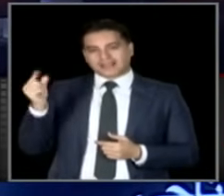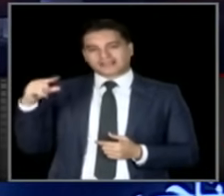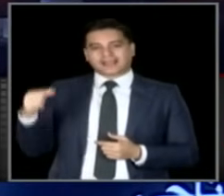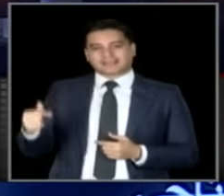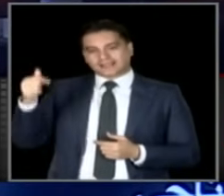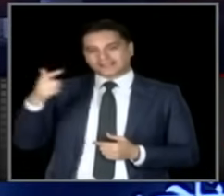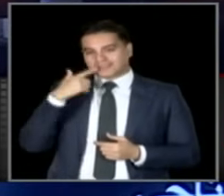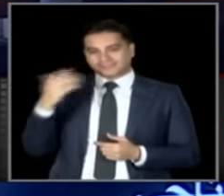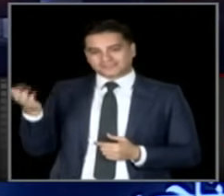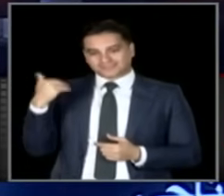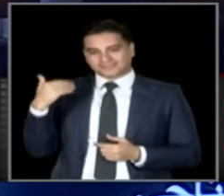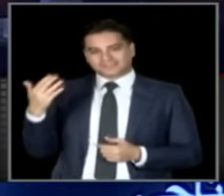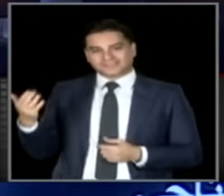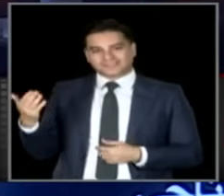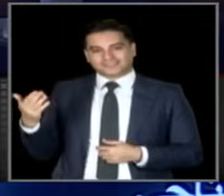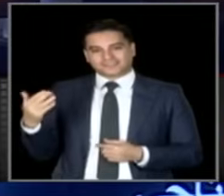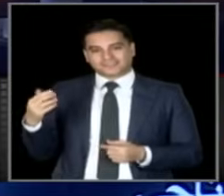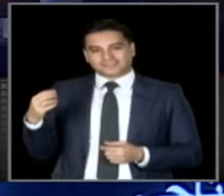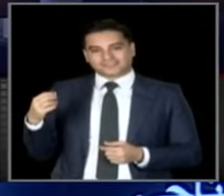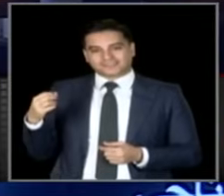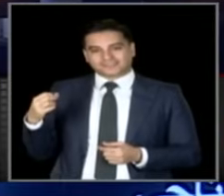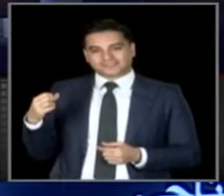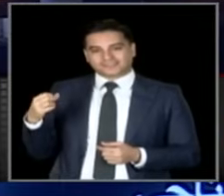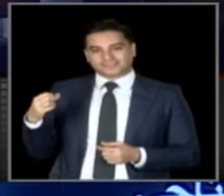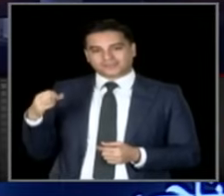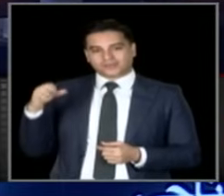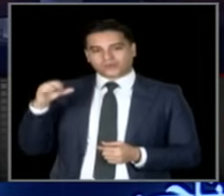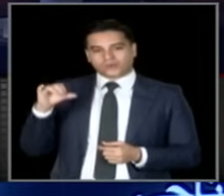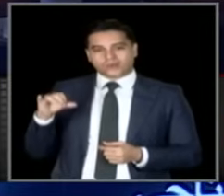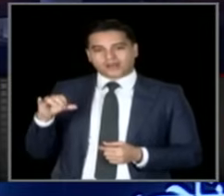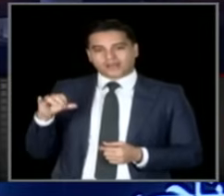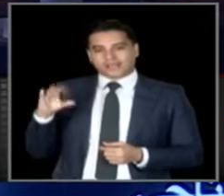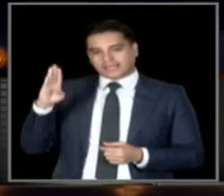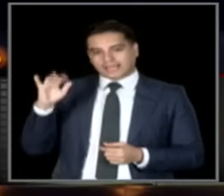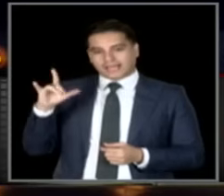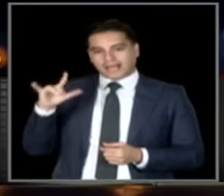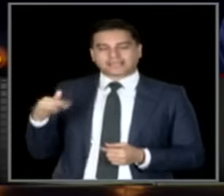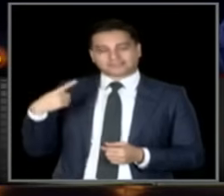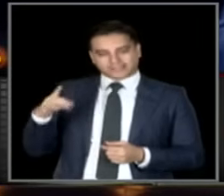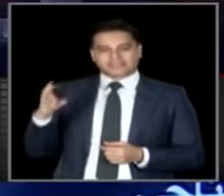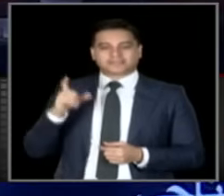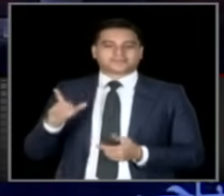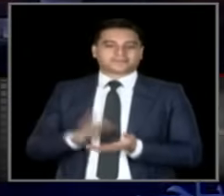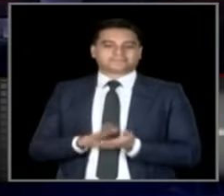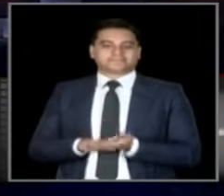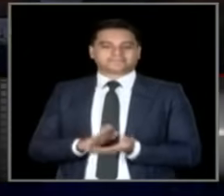عليكي بالعشر نقاط دول. ويلمز تيومر في الكلى إن شاء الله. الكلى. كلى طبعاً. إجابة صحيحة.